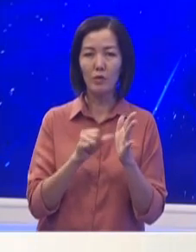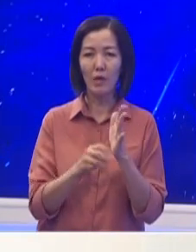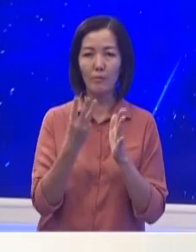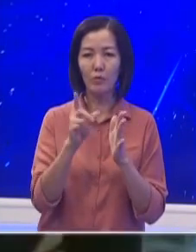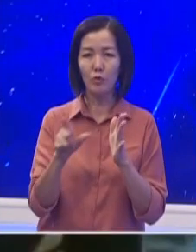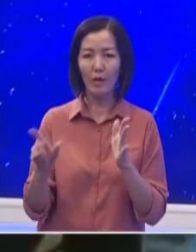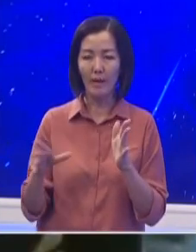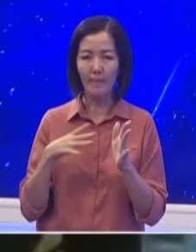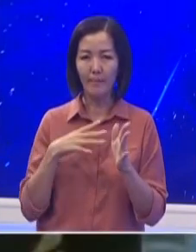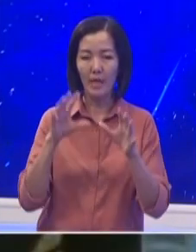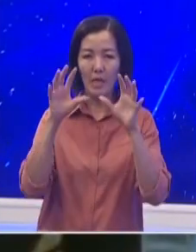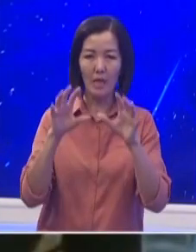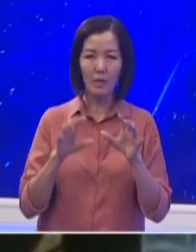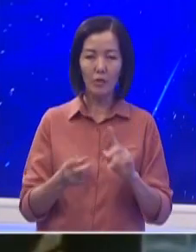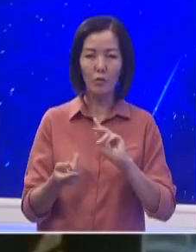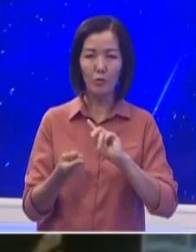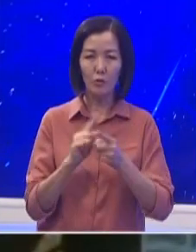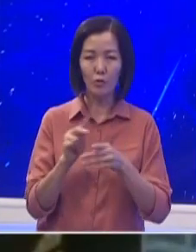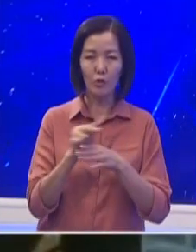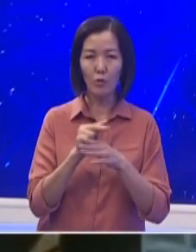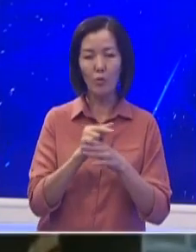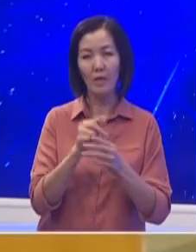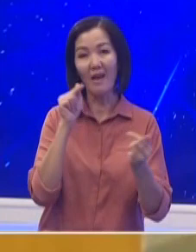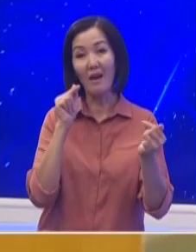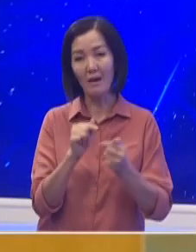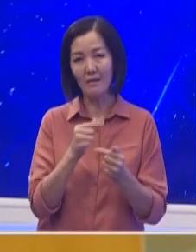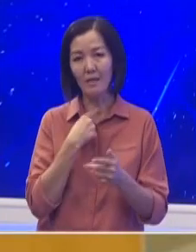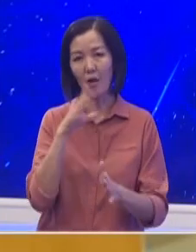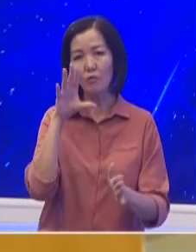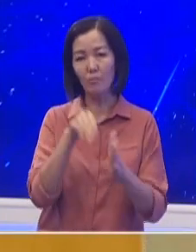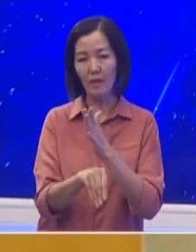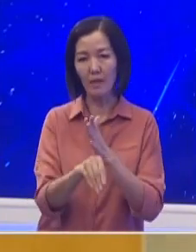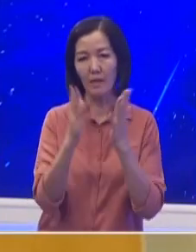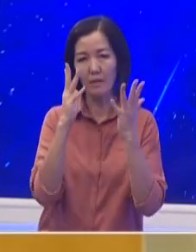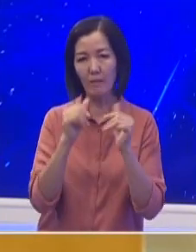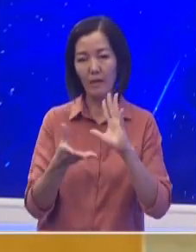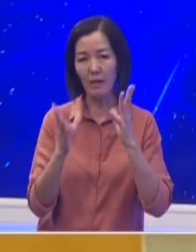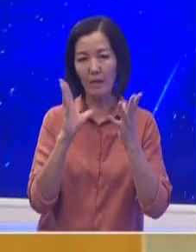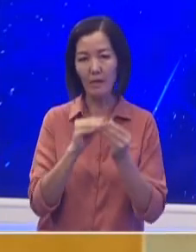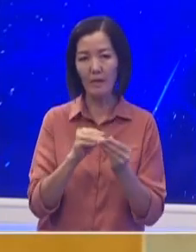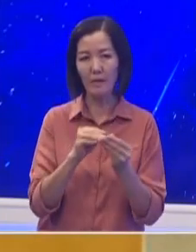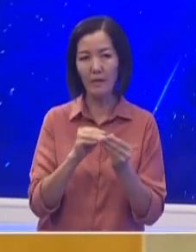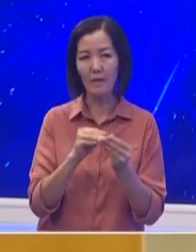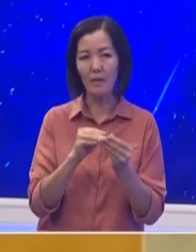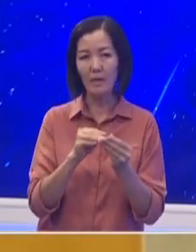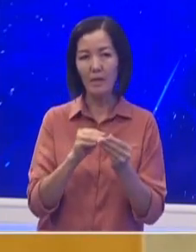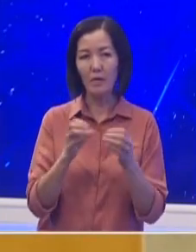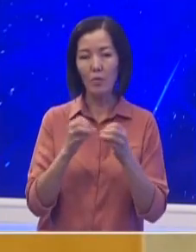6 163 863 адам. Конституциялық түзетулерге қарсы дауыс берген азаматтардың саны дауыс беруге